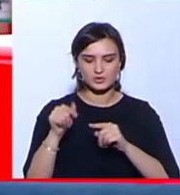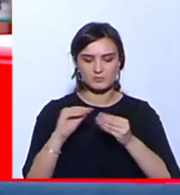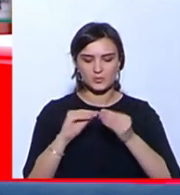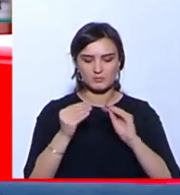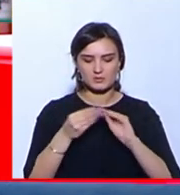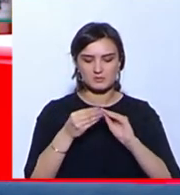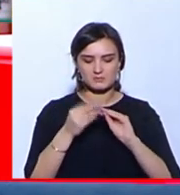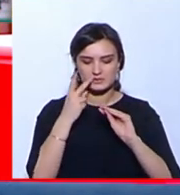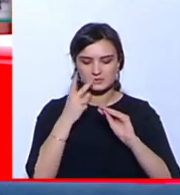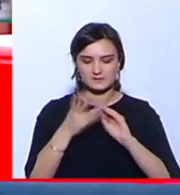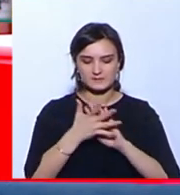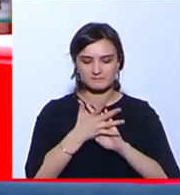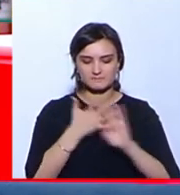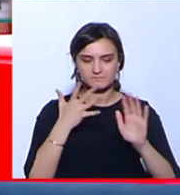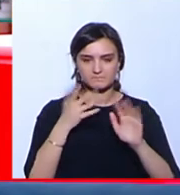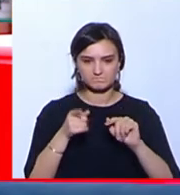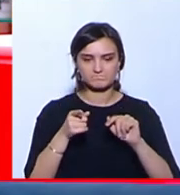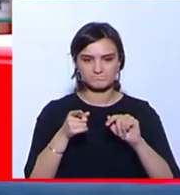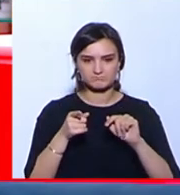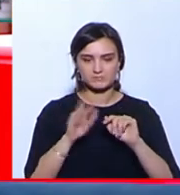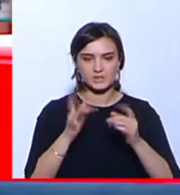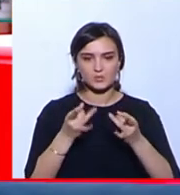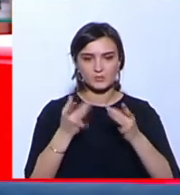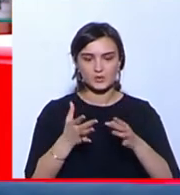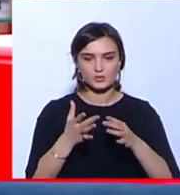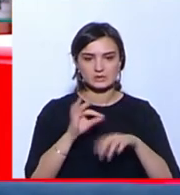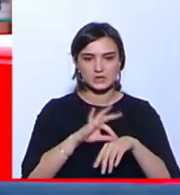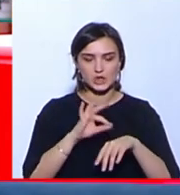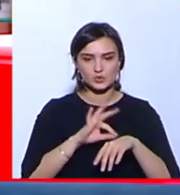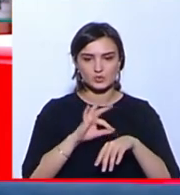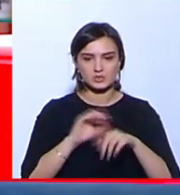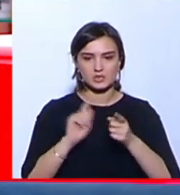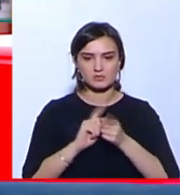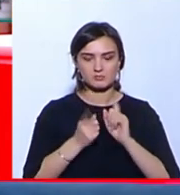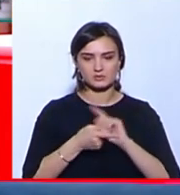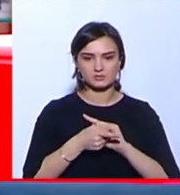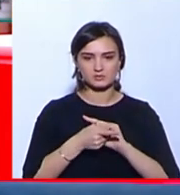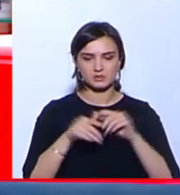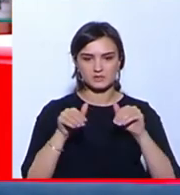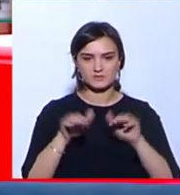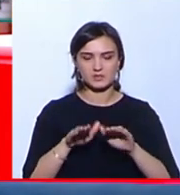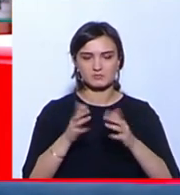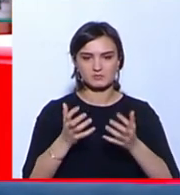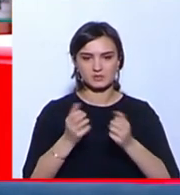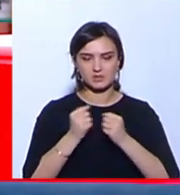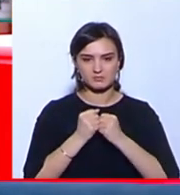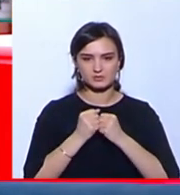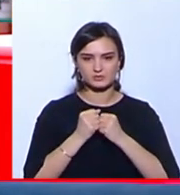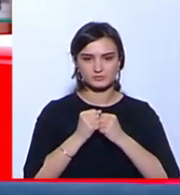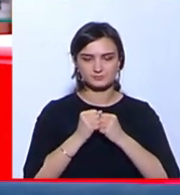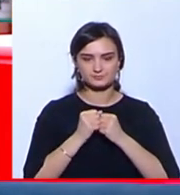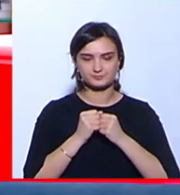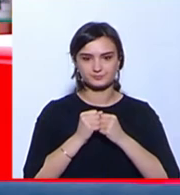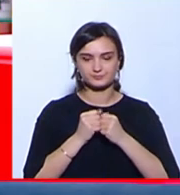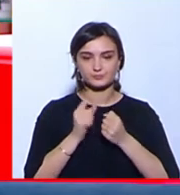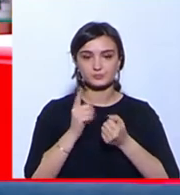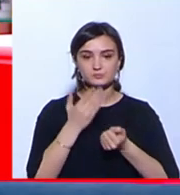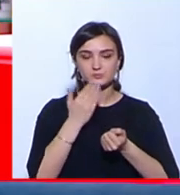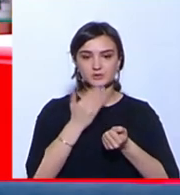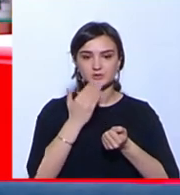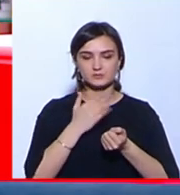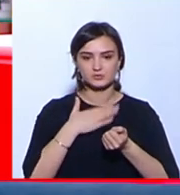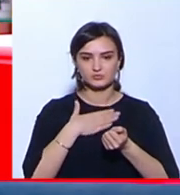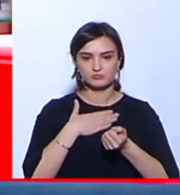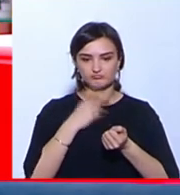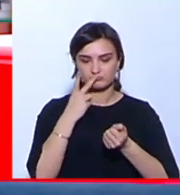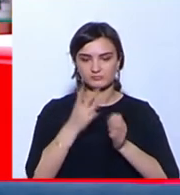პრობლემების ამოცნობა გვეხმარება არაუბრალო დიაგნოზის დასმაში, არამედ გადაწყვეტილების მიღებაში, რომ მარტივად ჩვენთვის